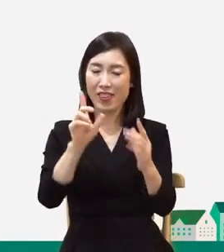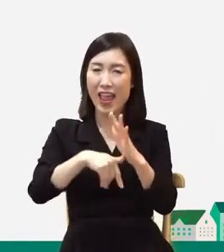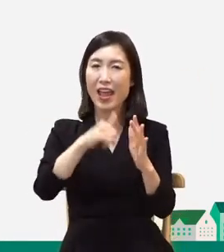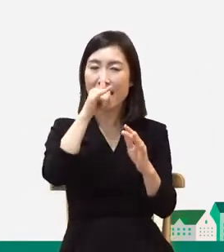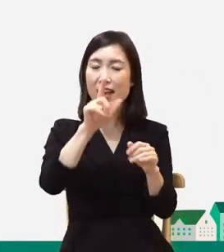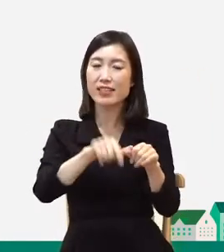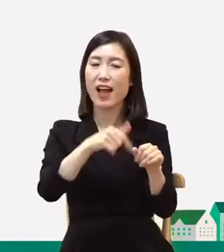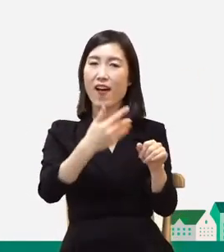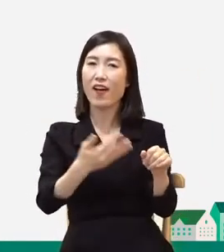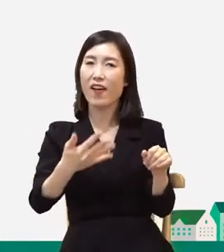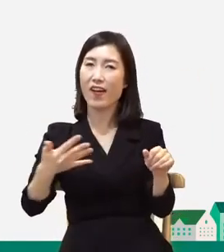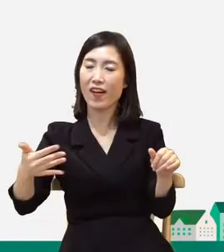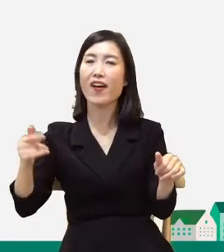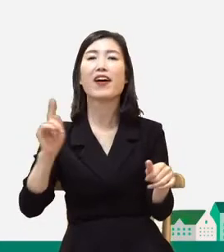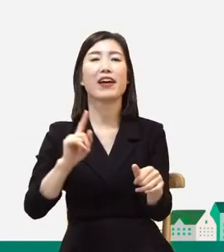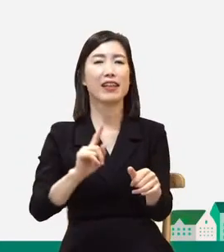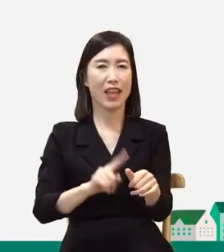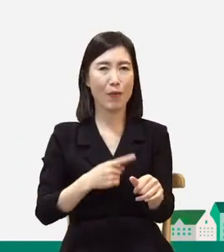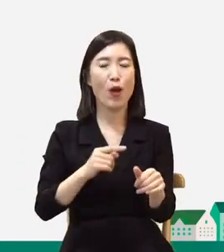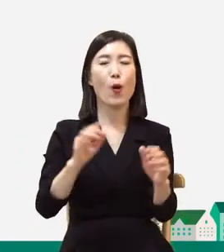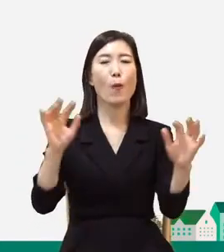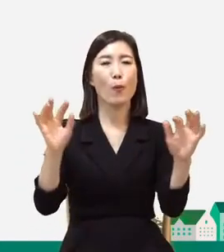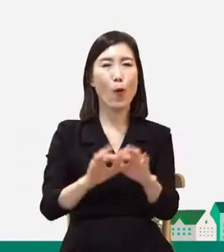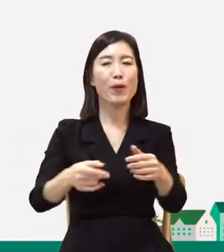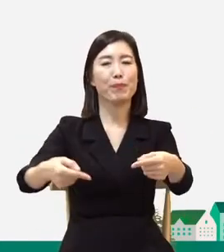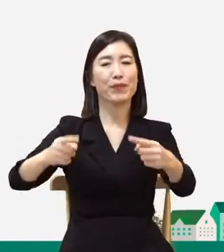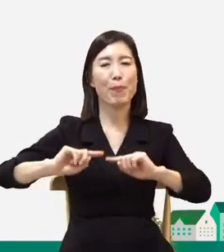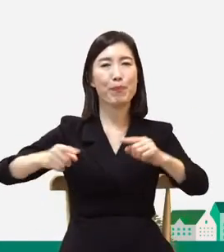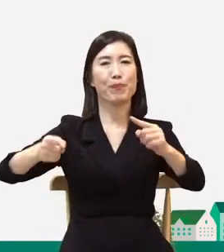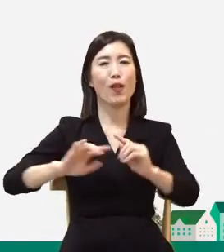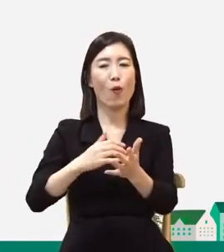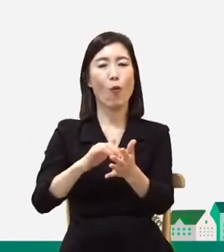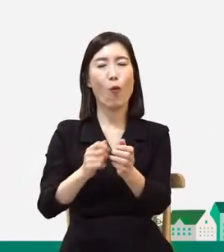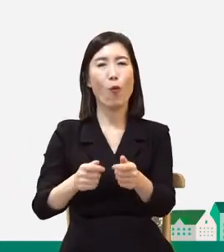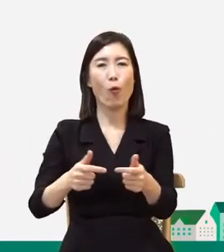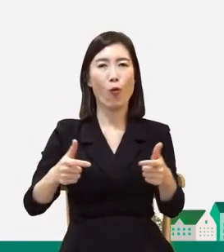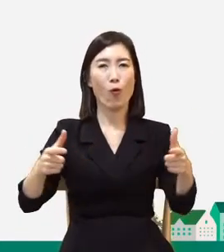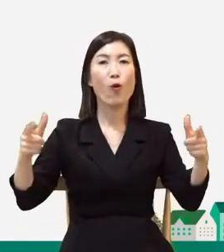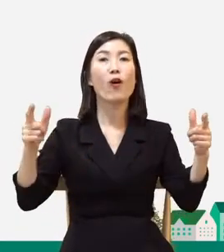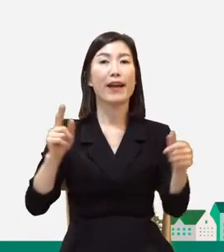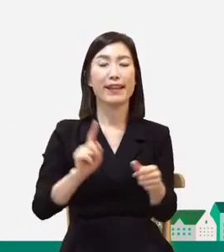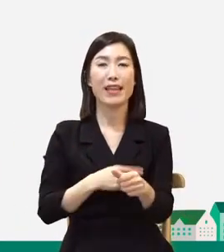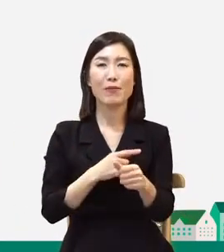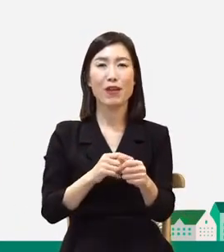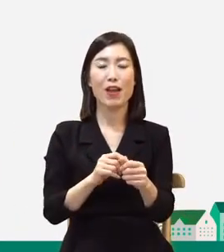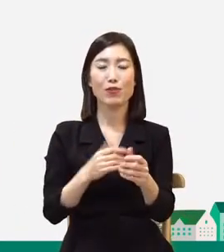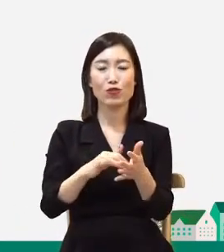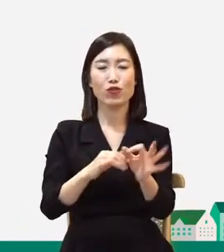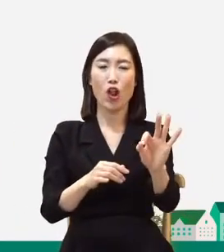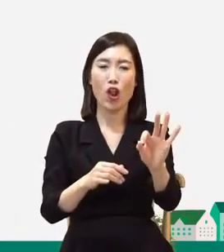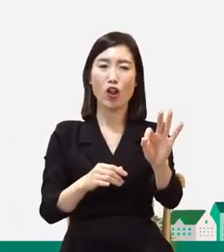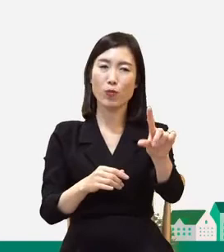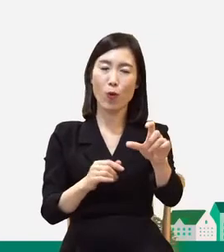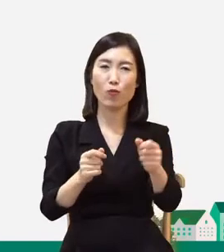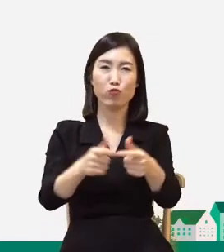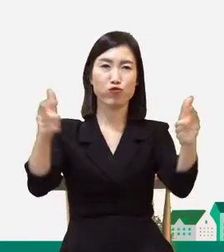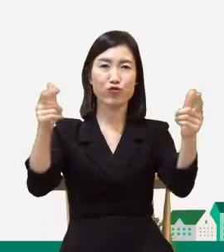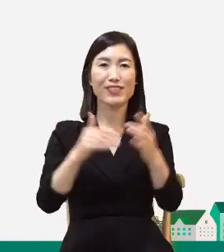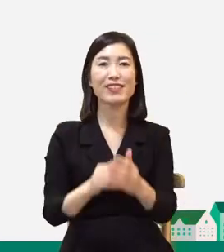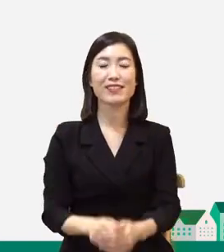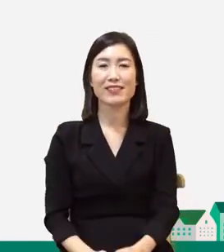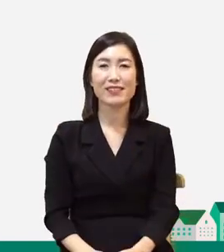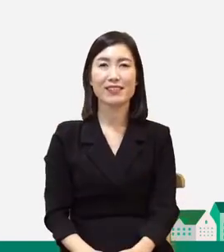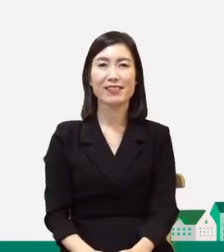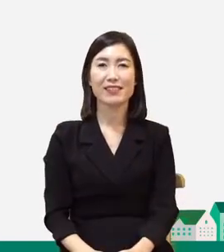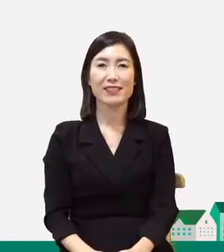깊어지고 그러면서 이제 모임에 참여하시는 횟수가 늘어나면서 자연스럽게 점점 크기가 불어났던 것 같아요. 그래서 지금은